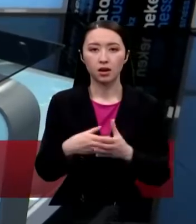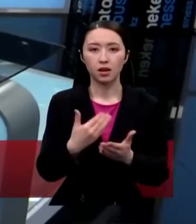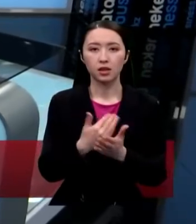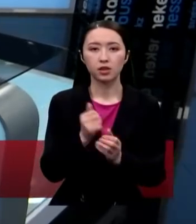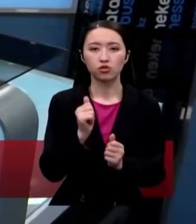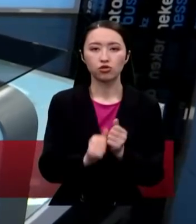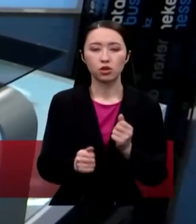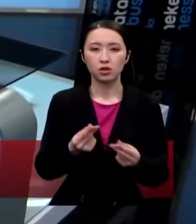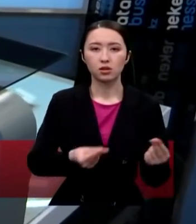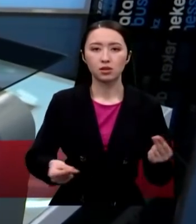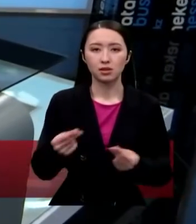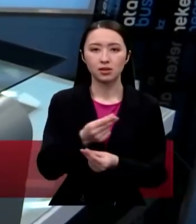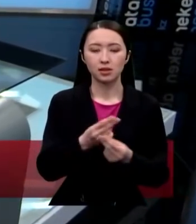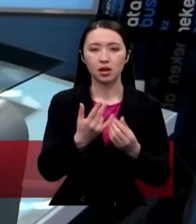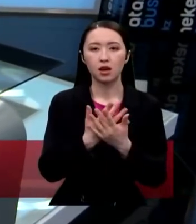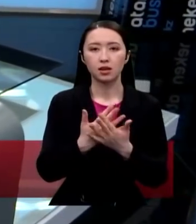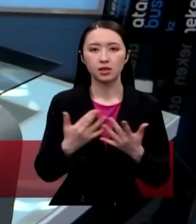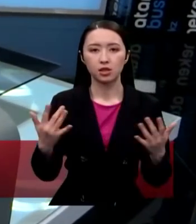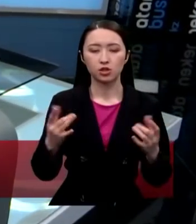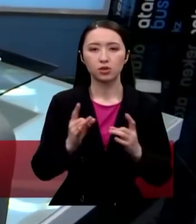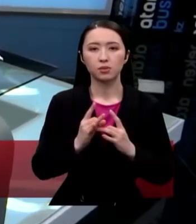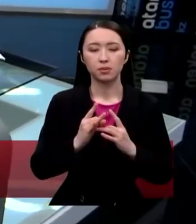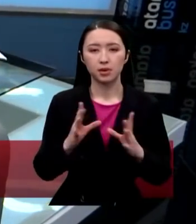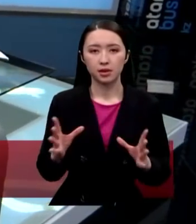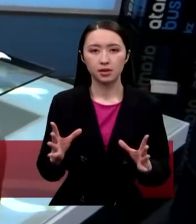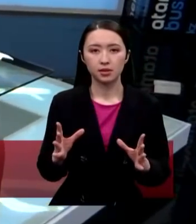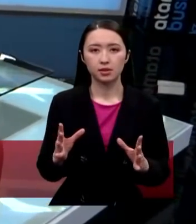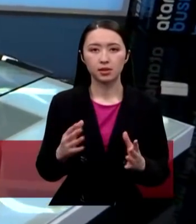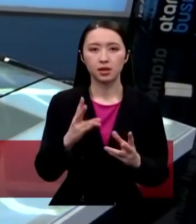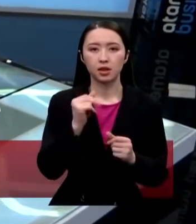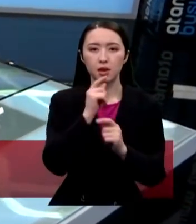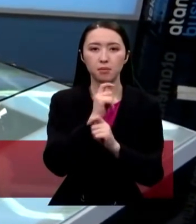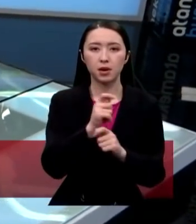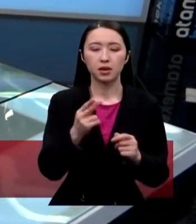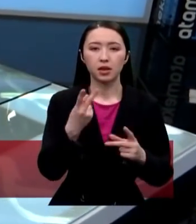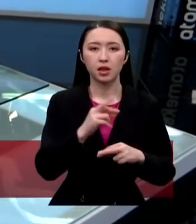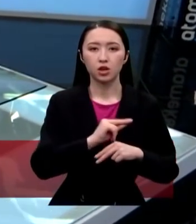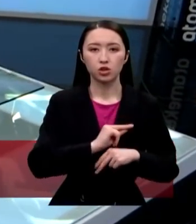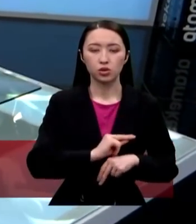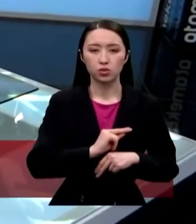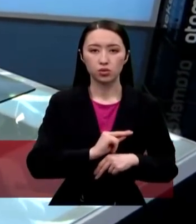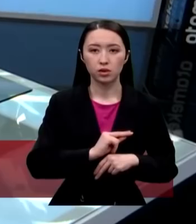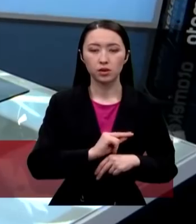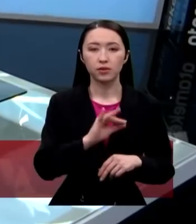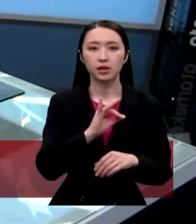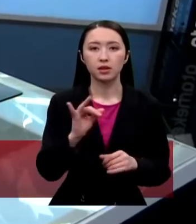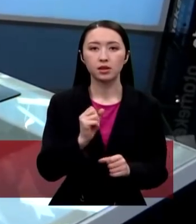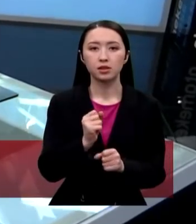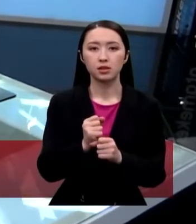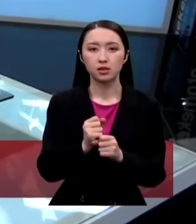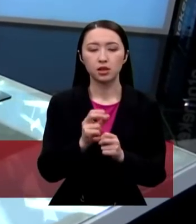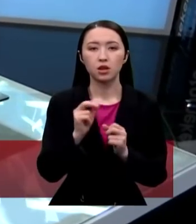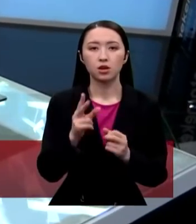часто скидываются деньгами на различные мероприятия, на подарки для сотрудников. И делают это, как